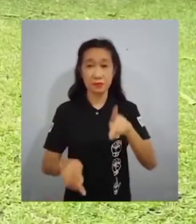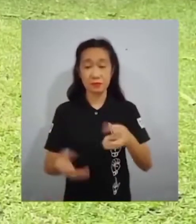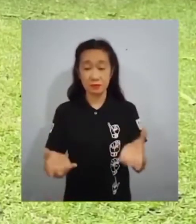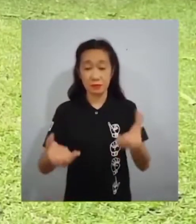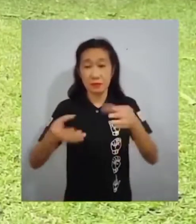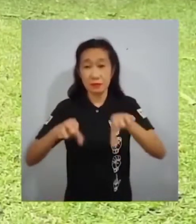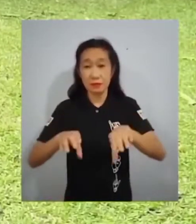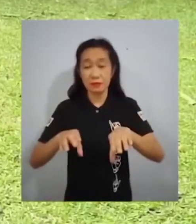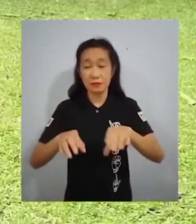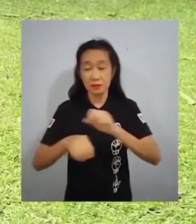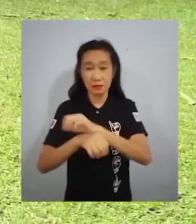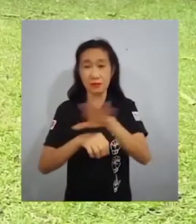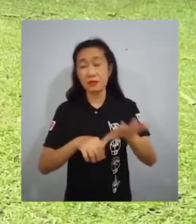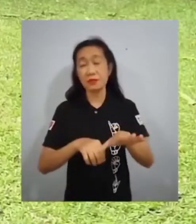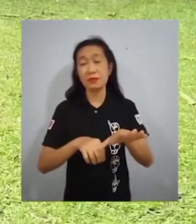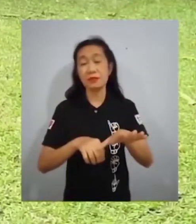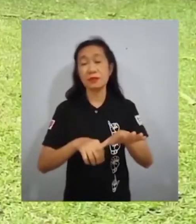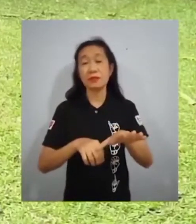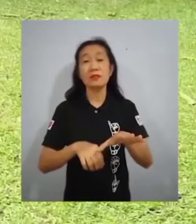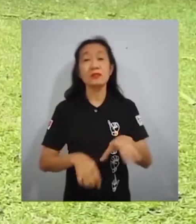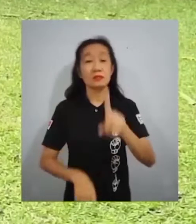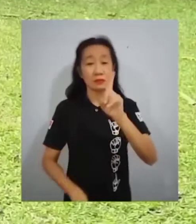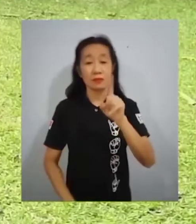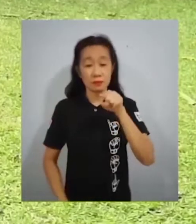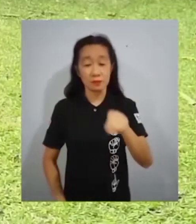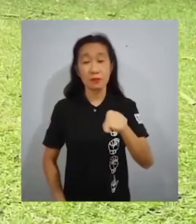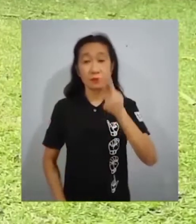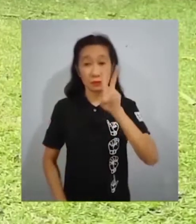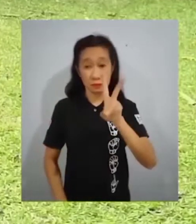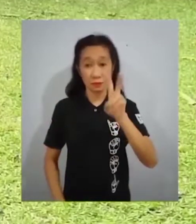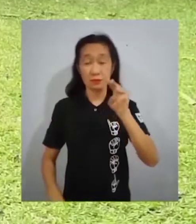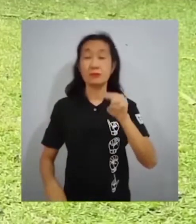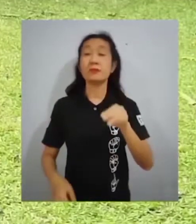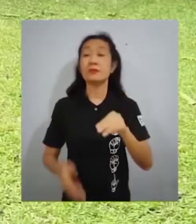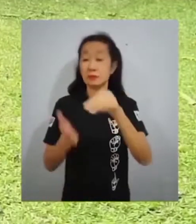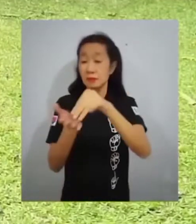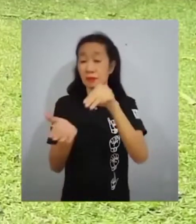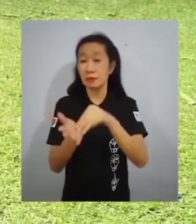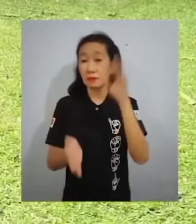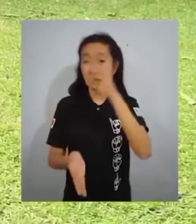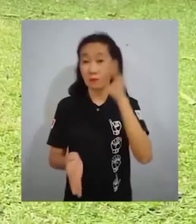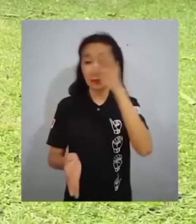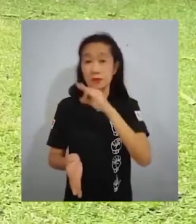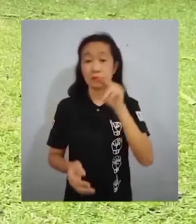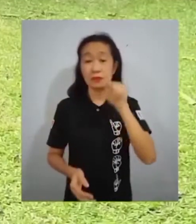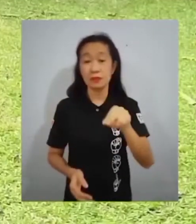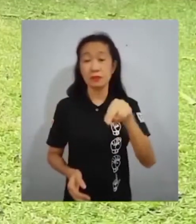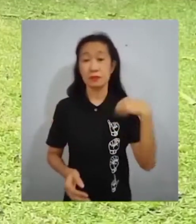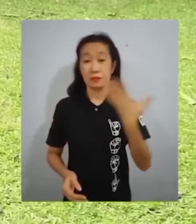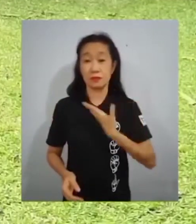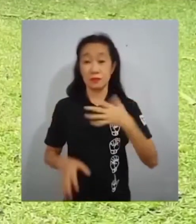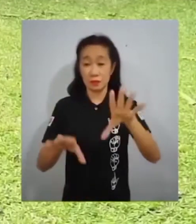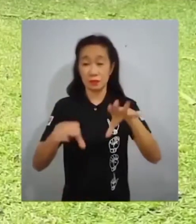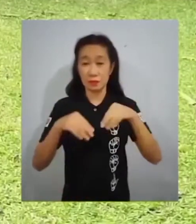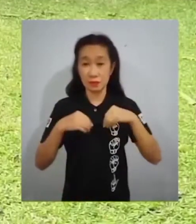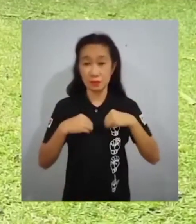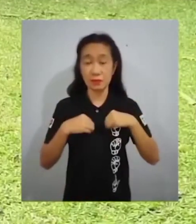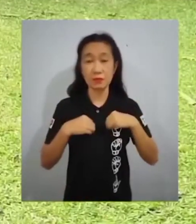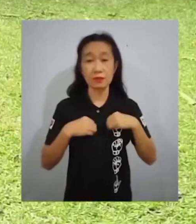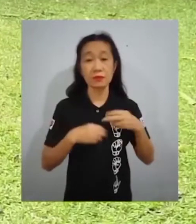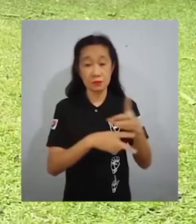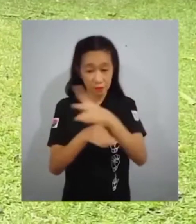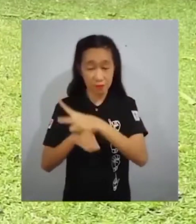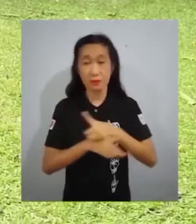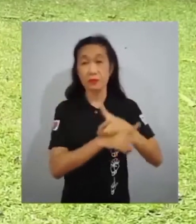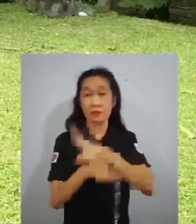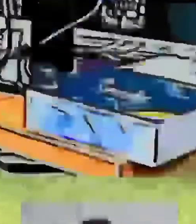condition, affecting approximately 1.2 million Filipinos and needs our acceptance,